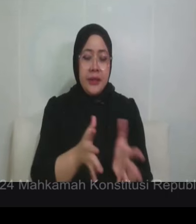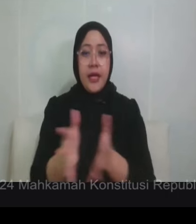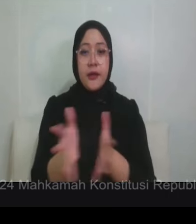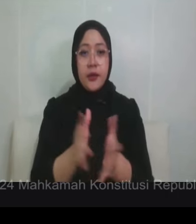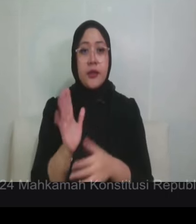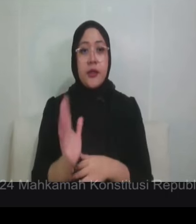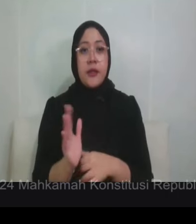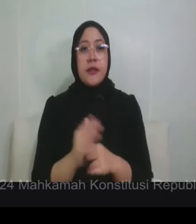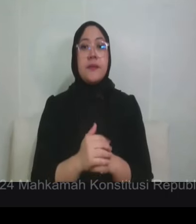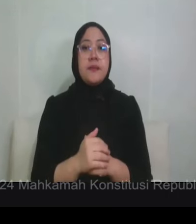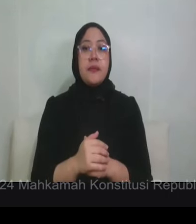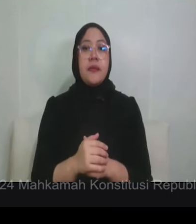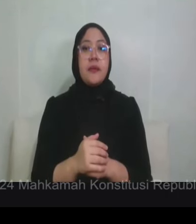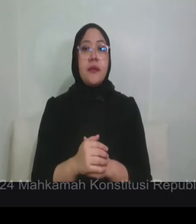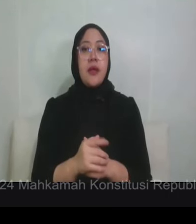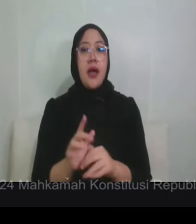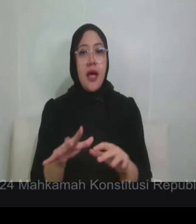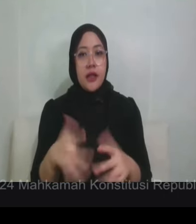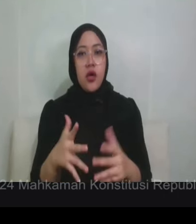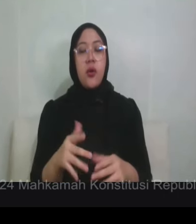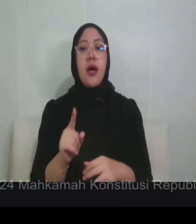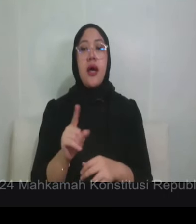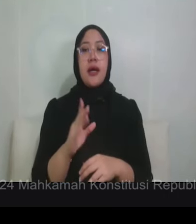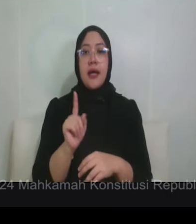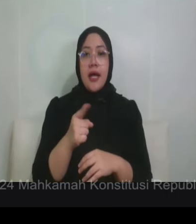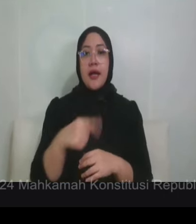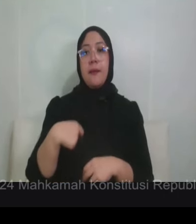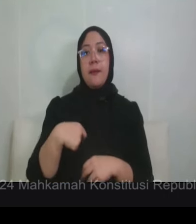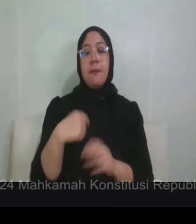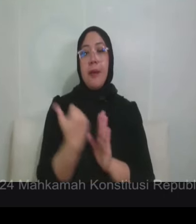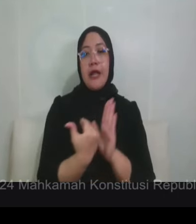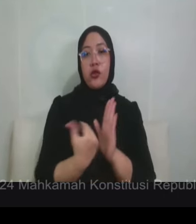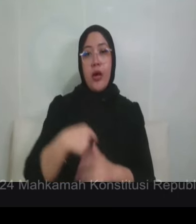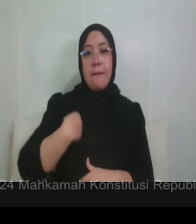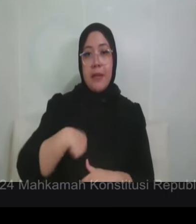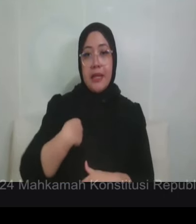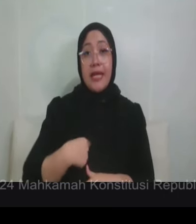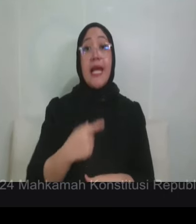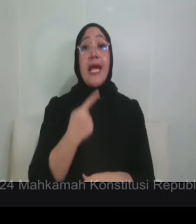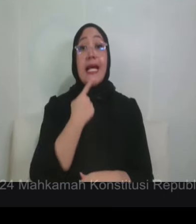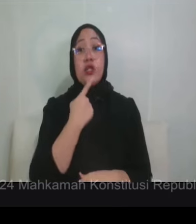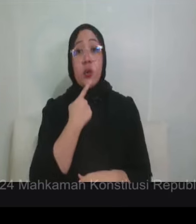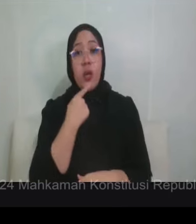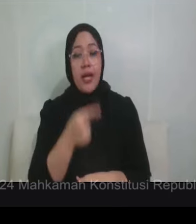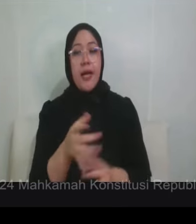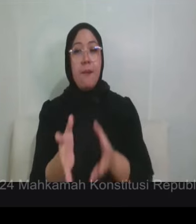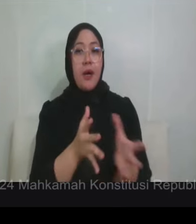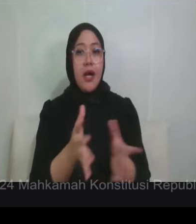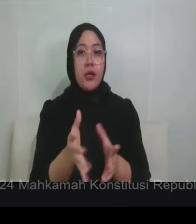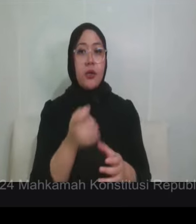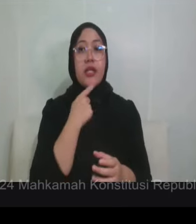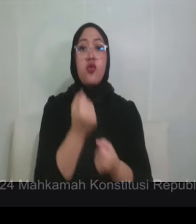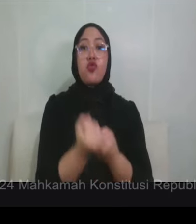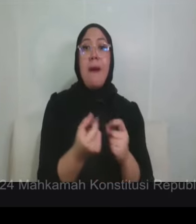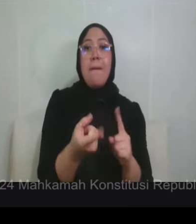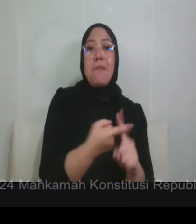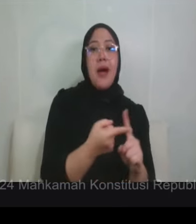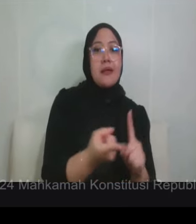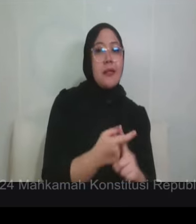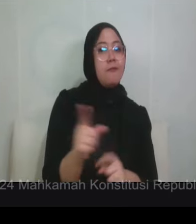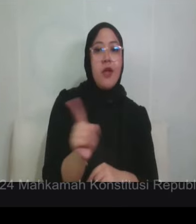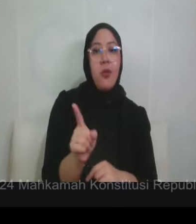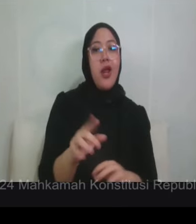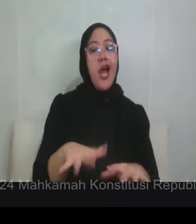dengan atau berdasarkan peraturan Menteri Keuangan sepanjang tidak mengatur hal-hal yang berkaitan dengan upaya paksa dan melanggar hak